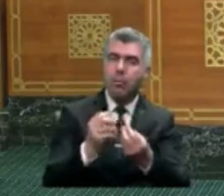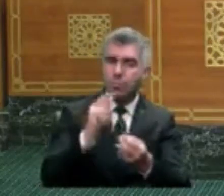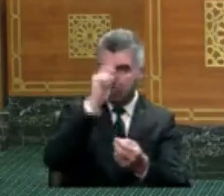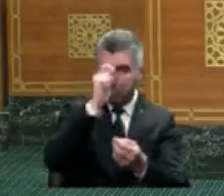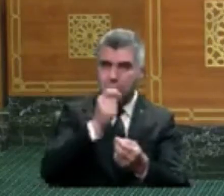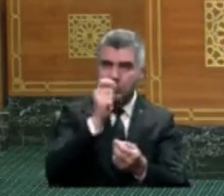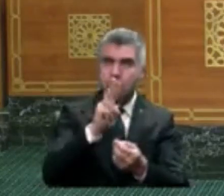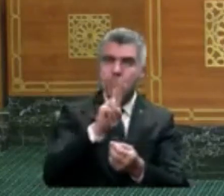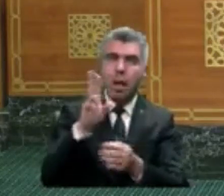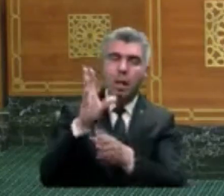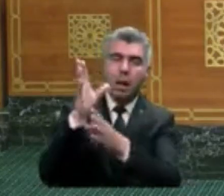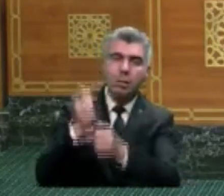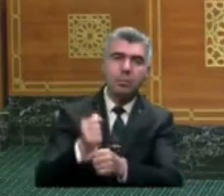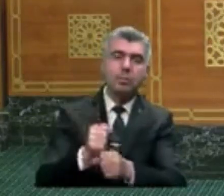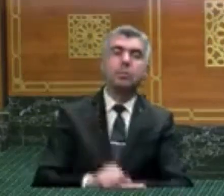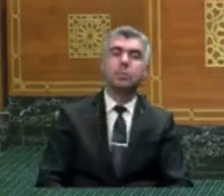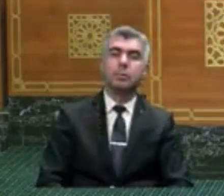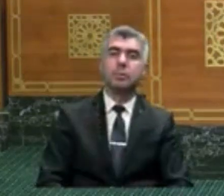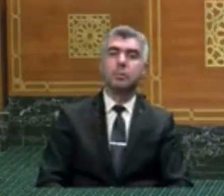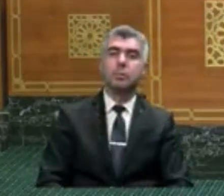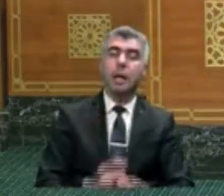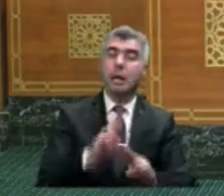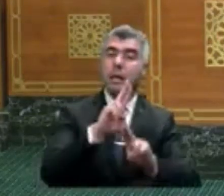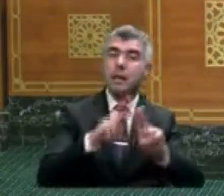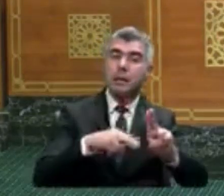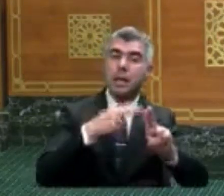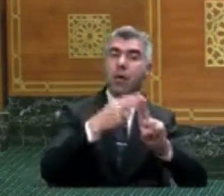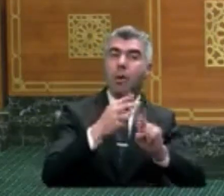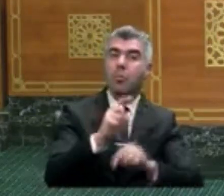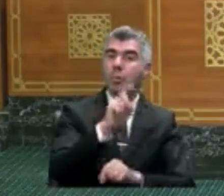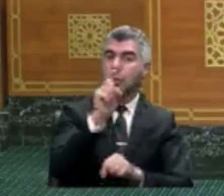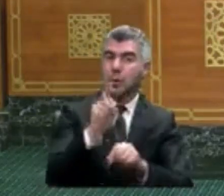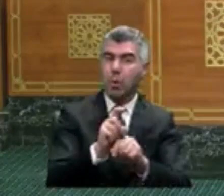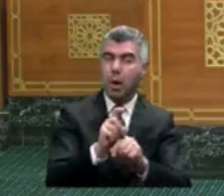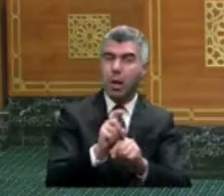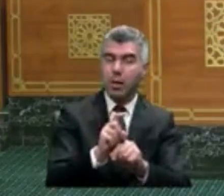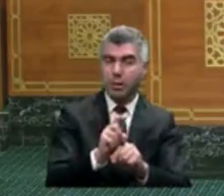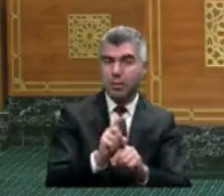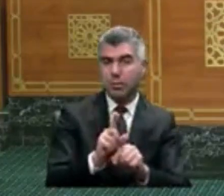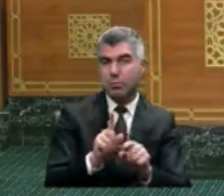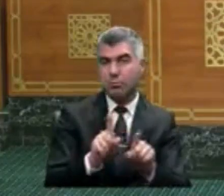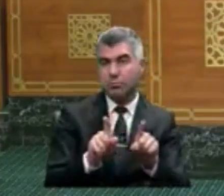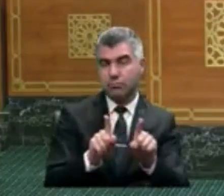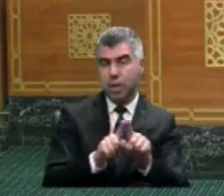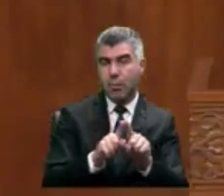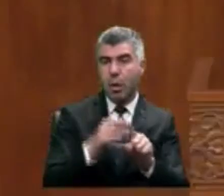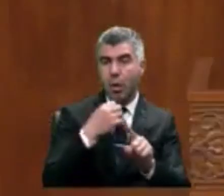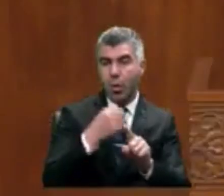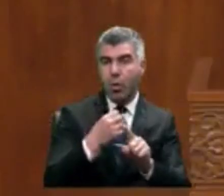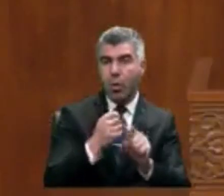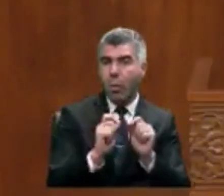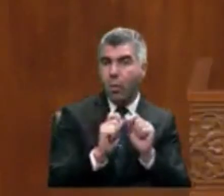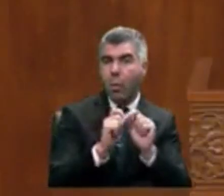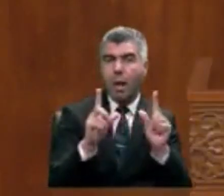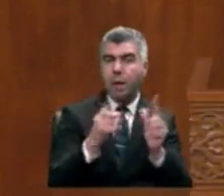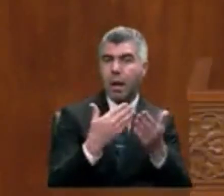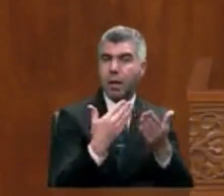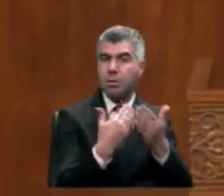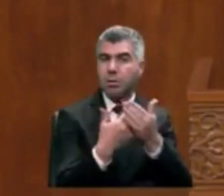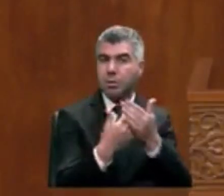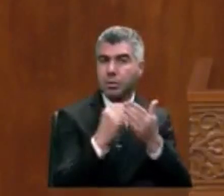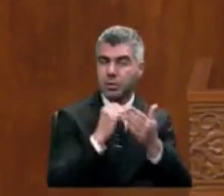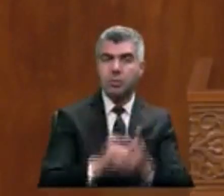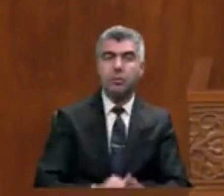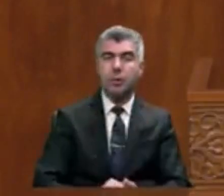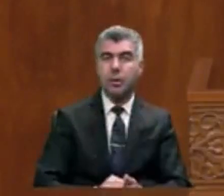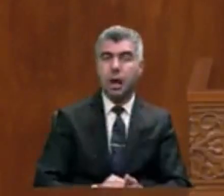محمد السادس نصره الله وجوابا على السؤال باش نعطي واحد رؤيه اللي تكون كامله